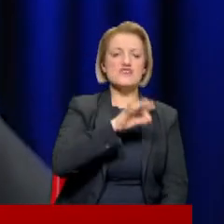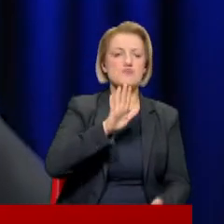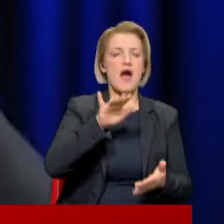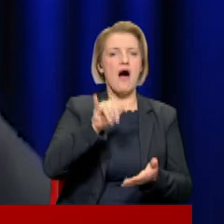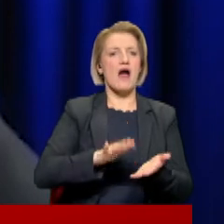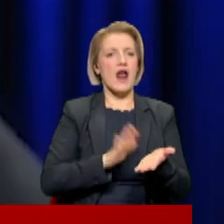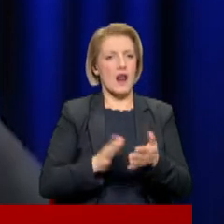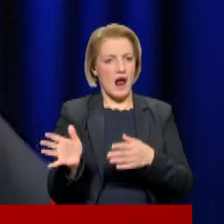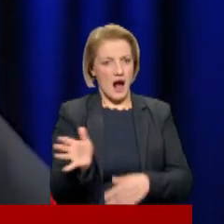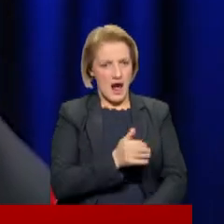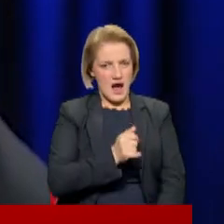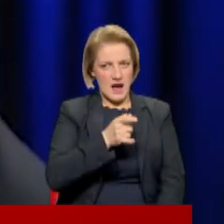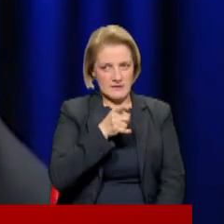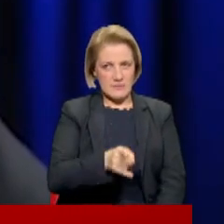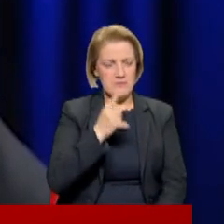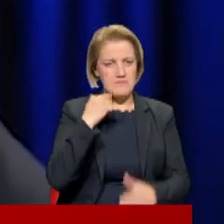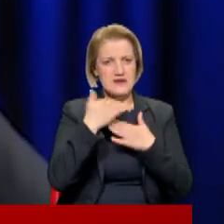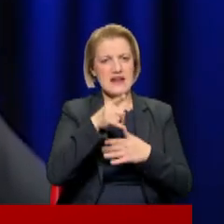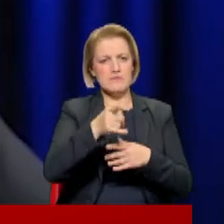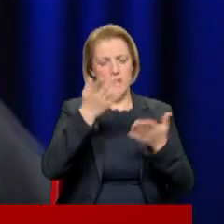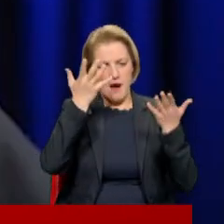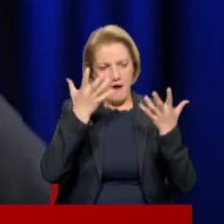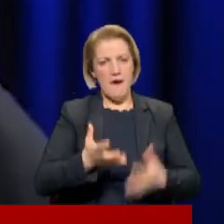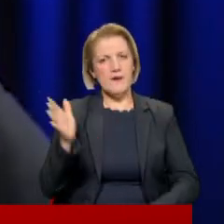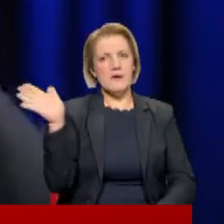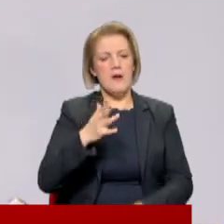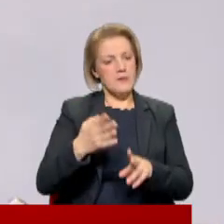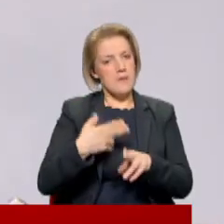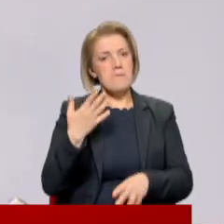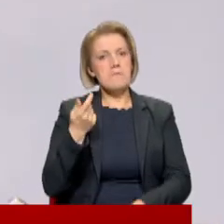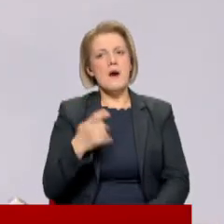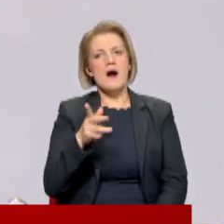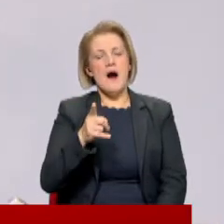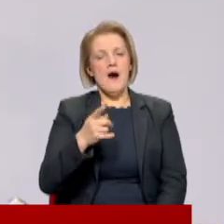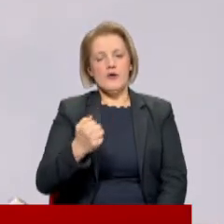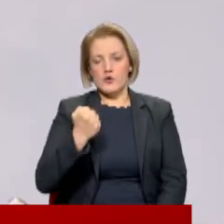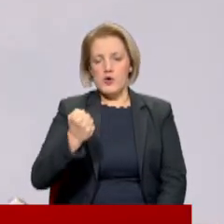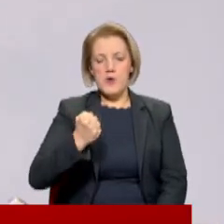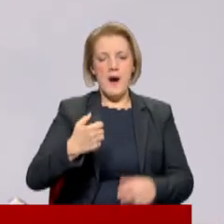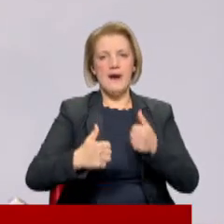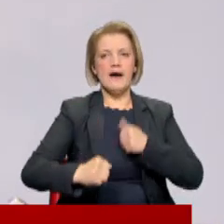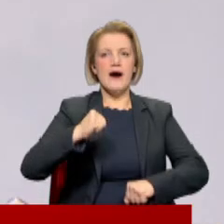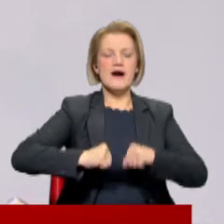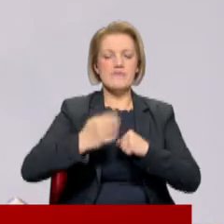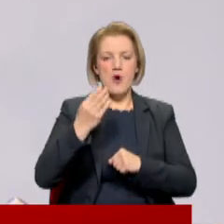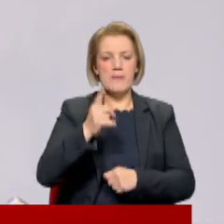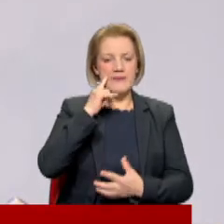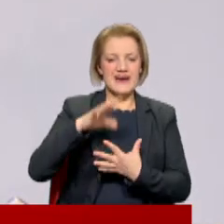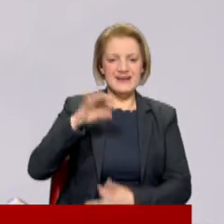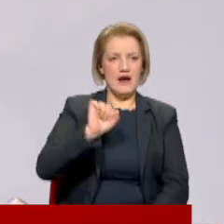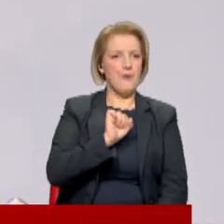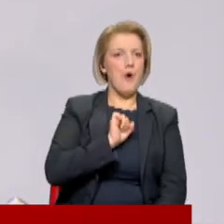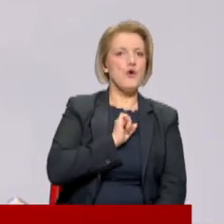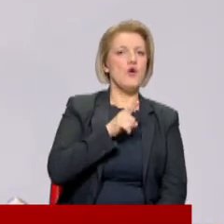elinden alınmaya kalkarsa millet buna çok ağır bir tokat atar denemesi bedava güçlü rakip olma potansiyeli olan bir kişiden